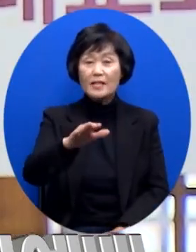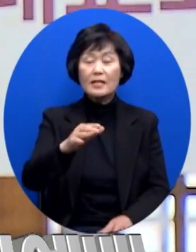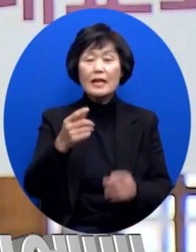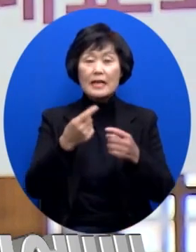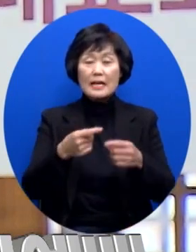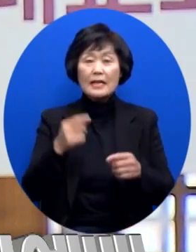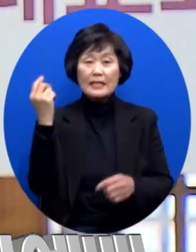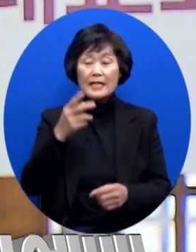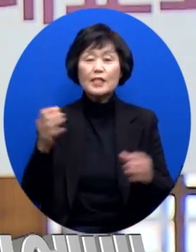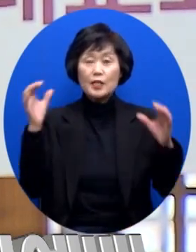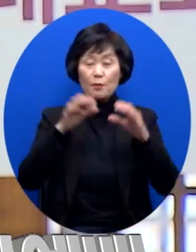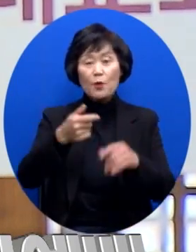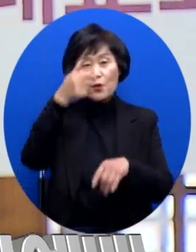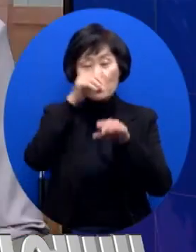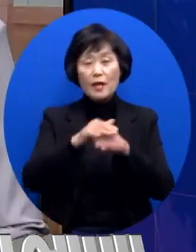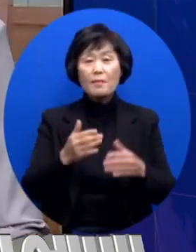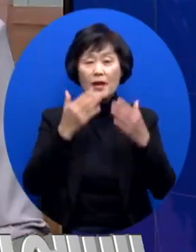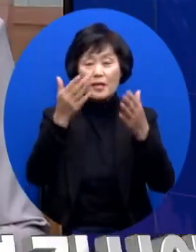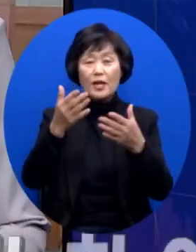날을 소망했습니다.